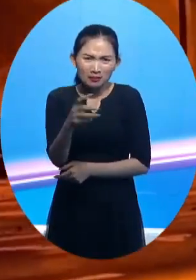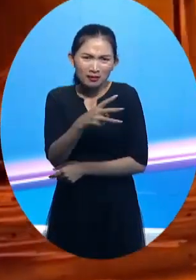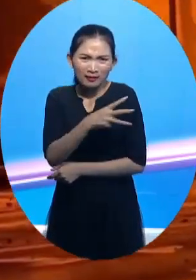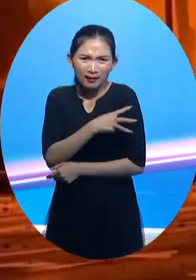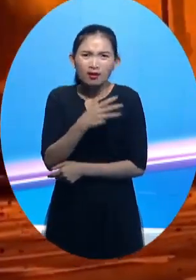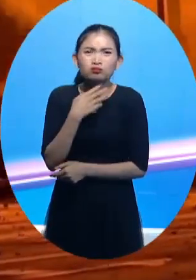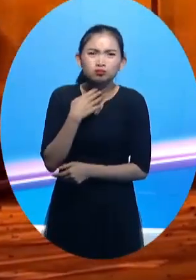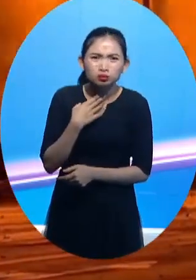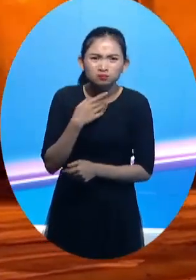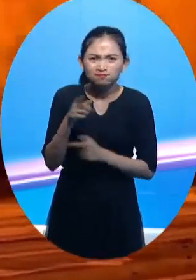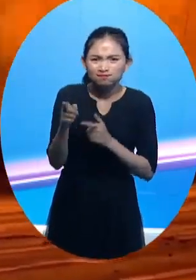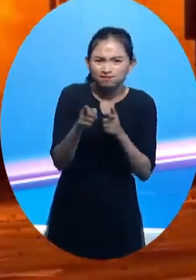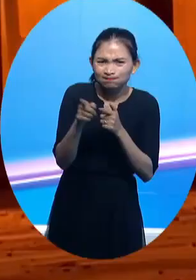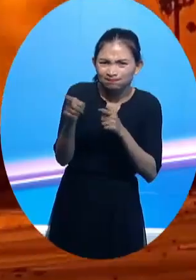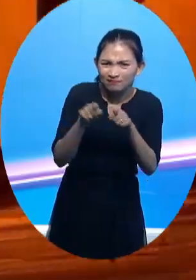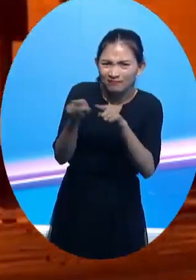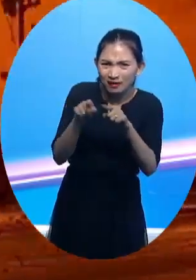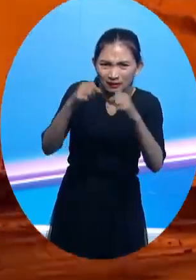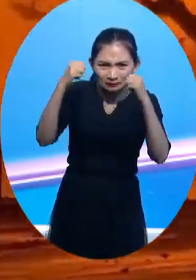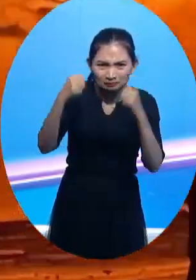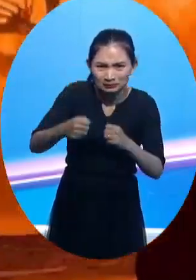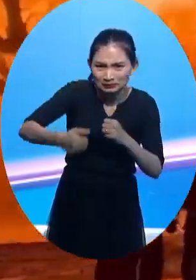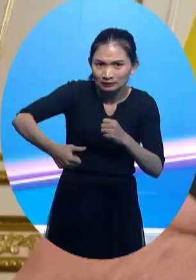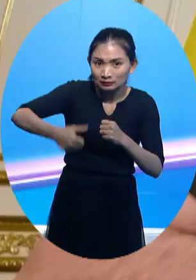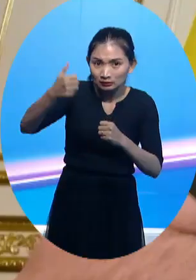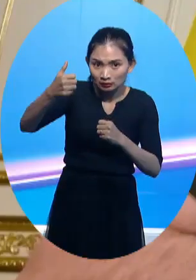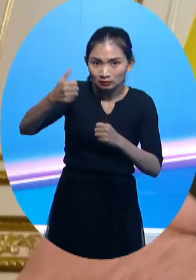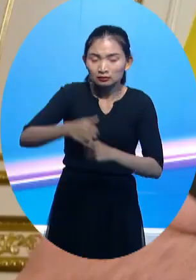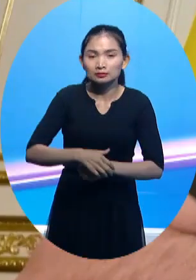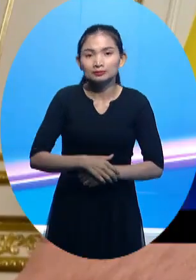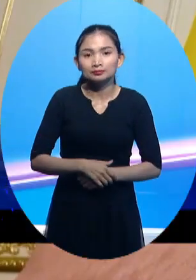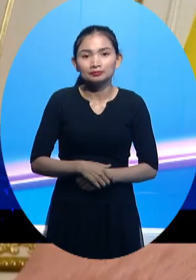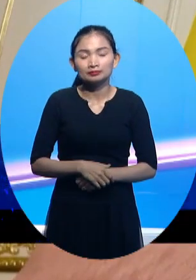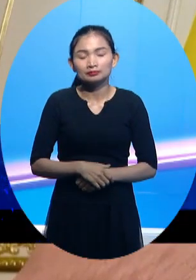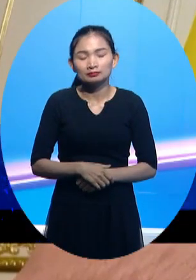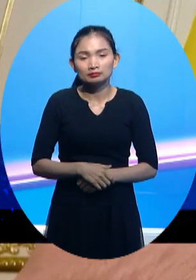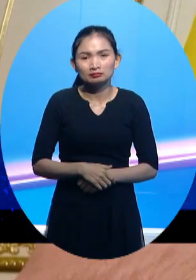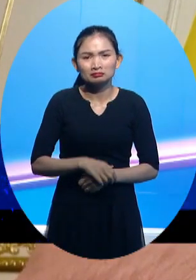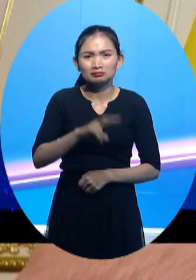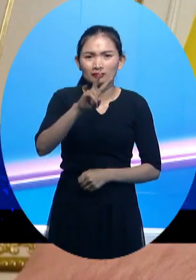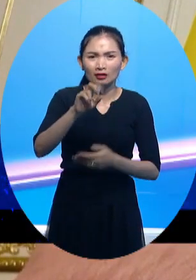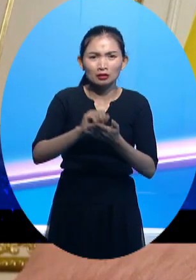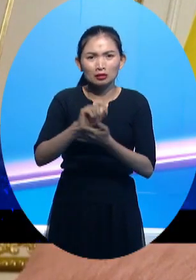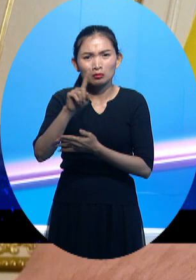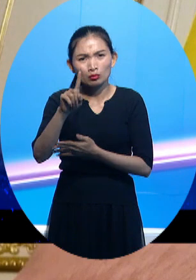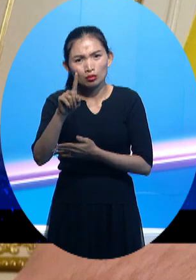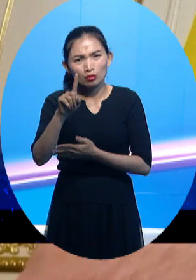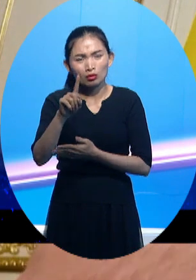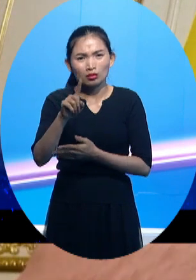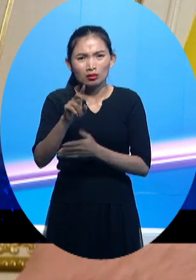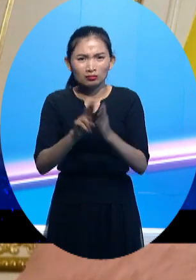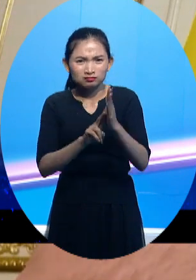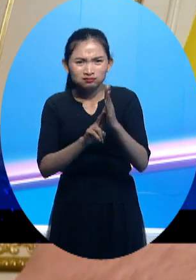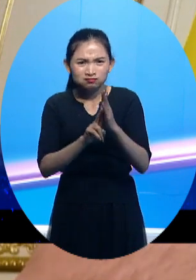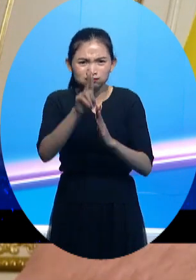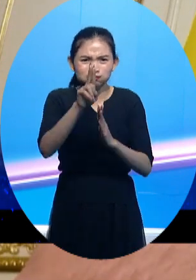đích gây ra sự tàn phá tối đa đối với nước này kể từ đầu ngày 2 tháng 1 Đã có gần 100 tên lửa các loại